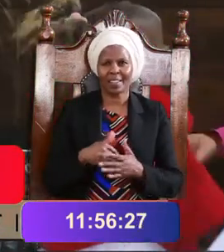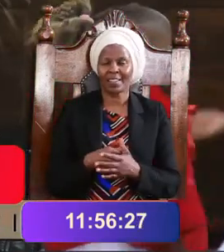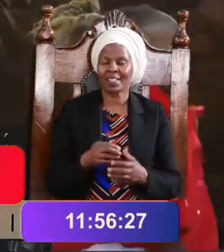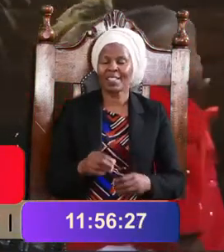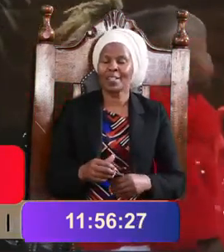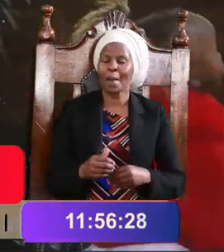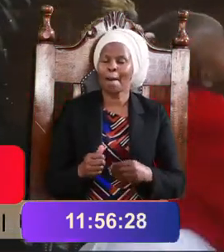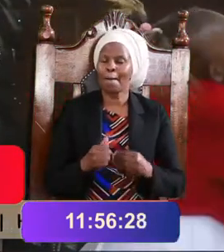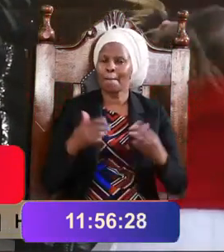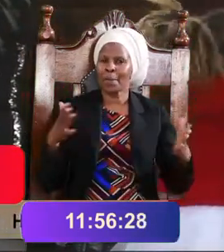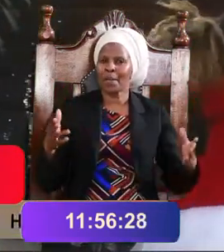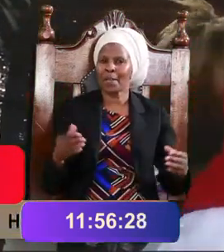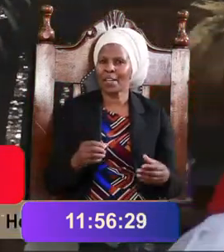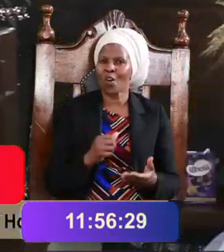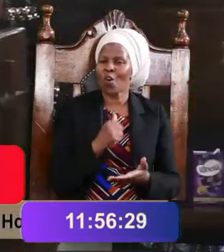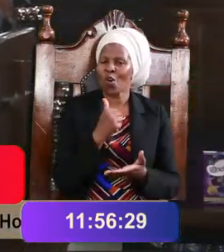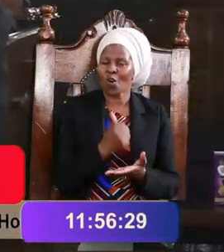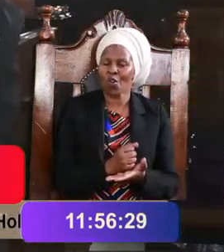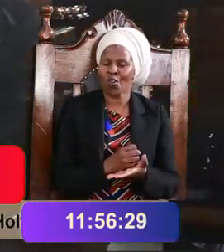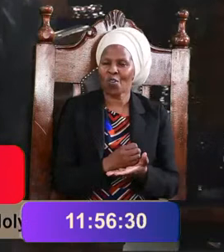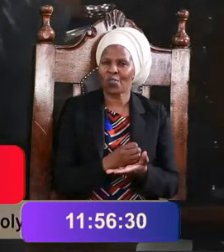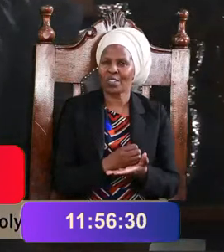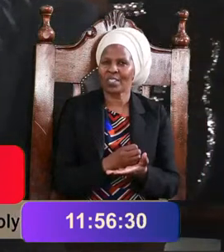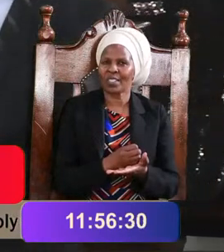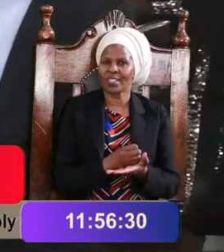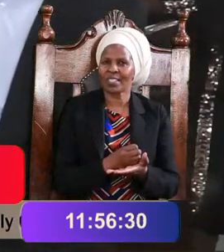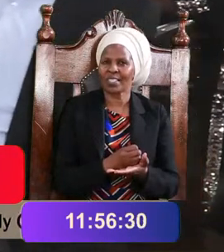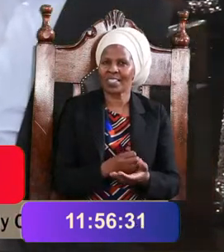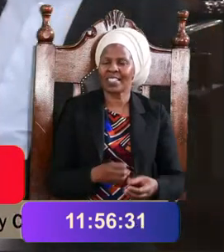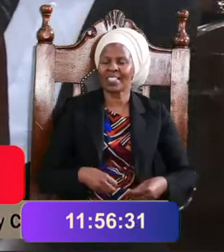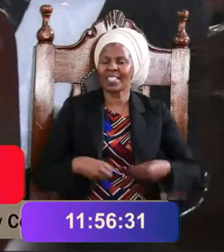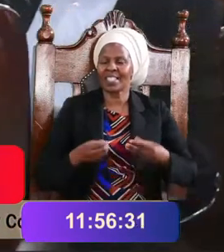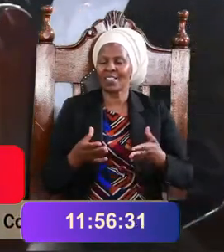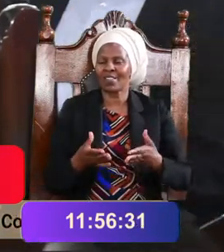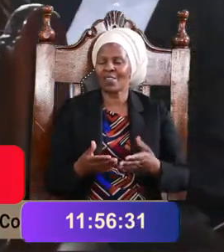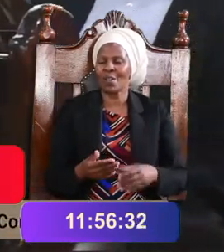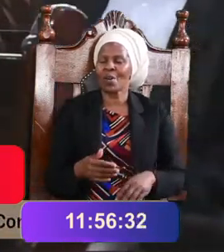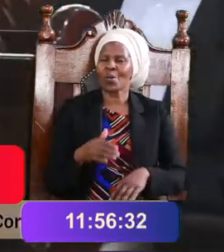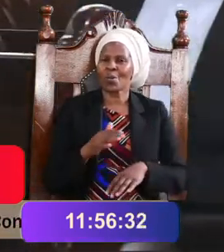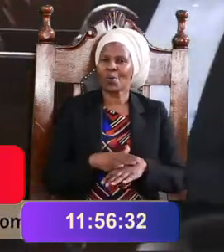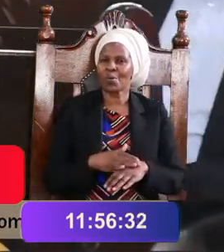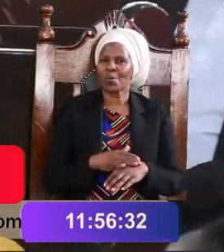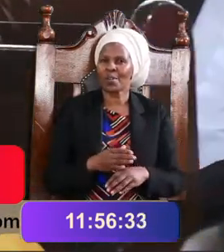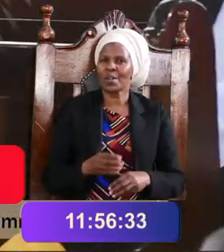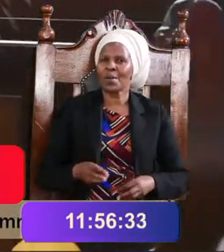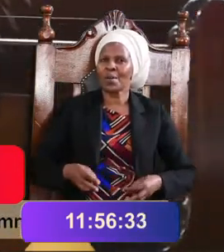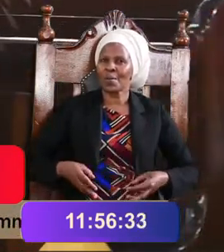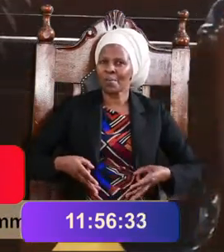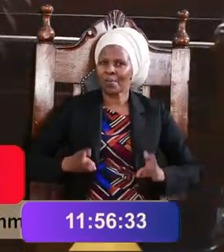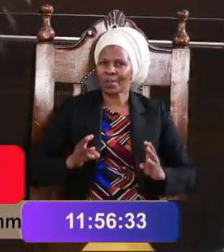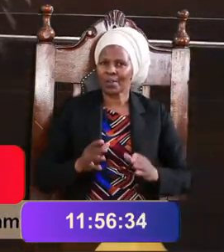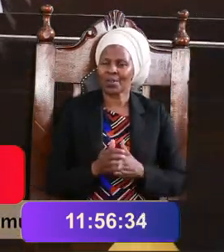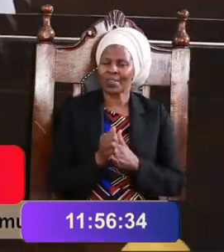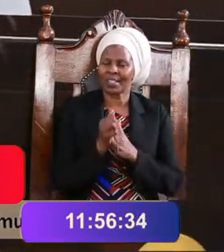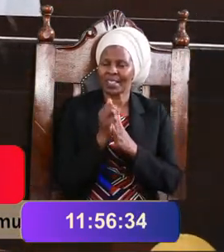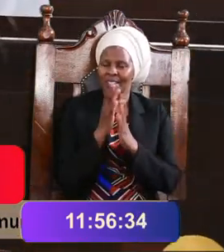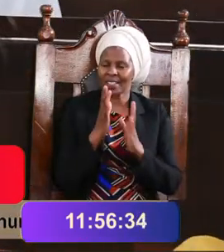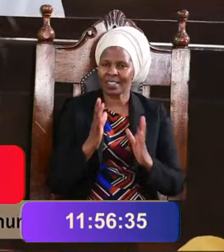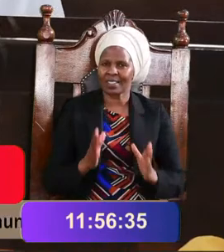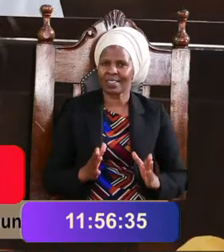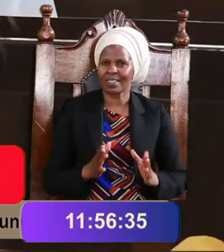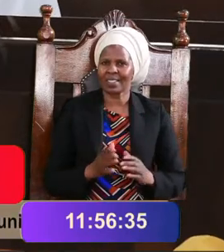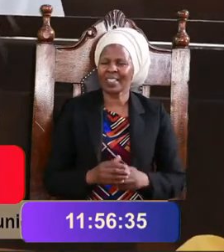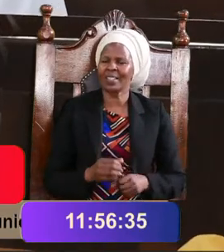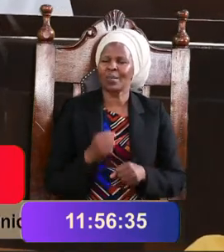utakuwa kubadilisha hii nchi na kutupatia culture mpya ya integrity. Tukafanya vizuri, tukafanya kazi